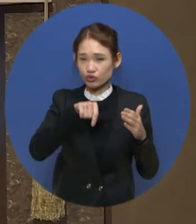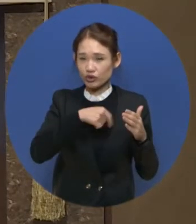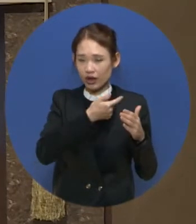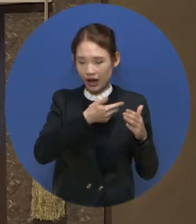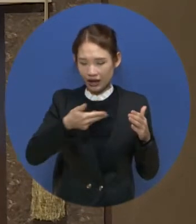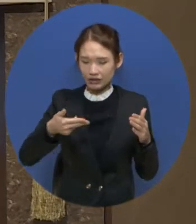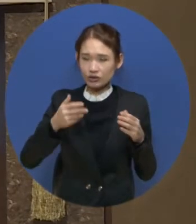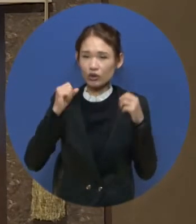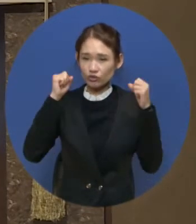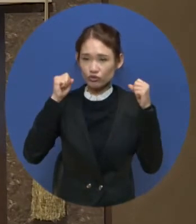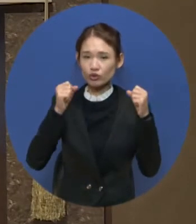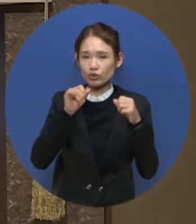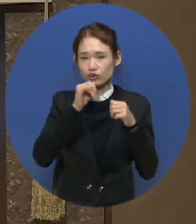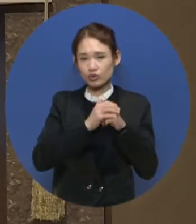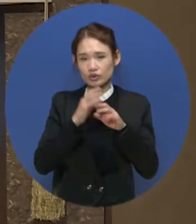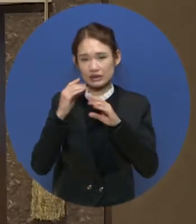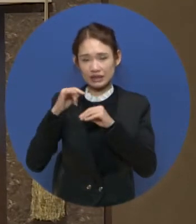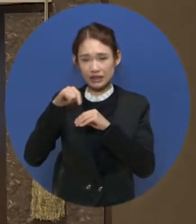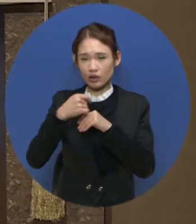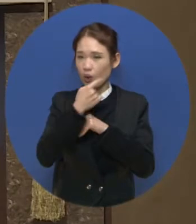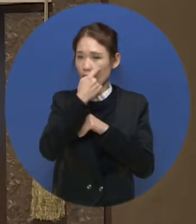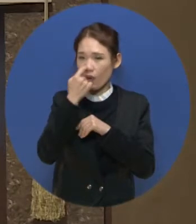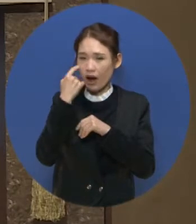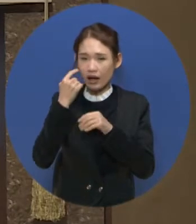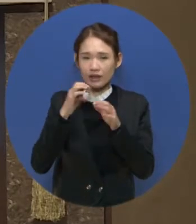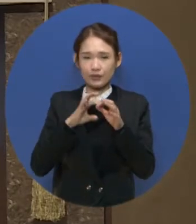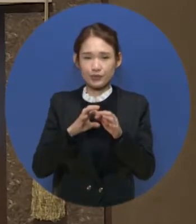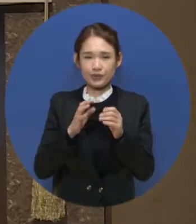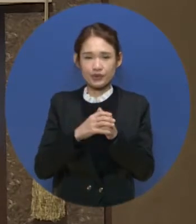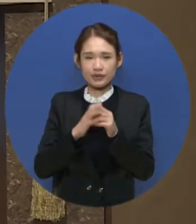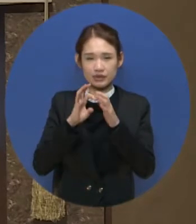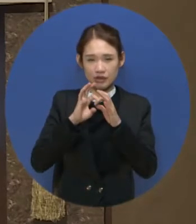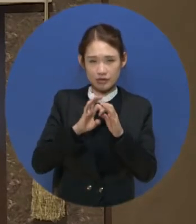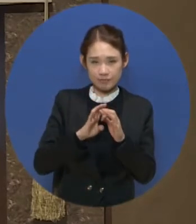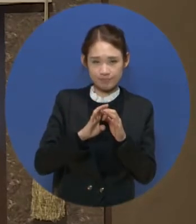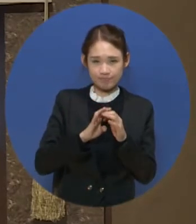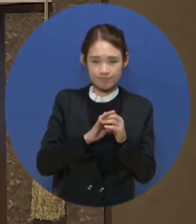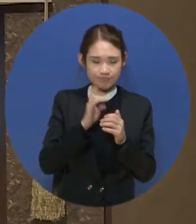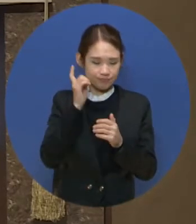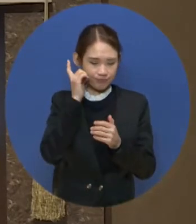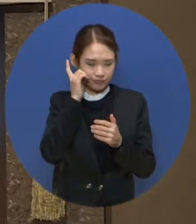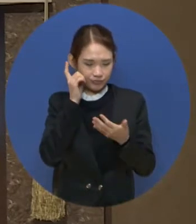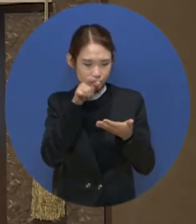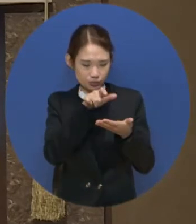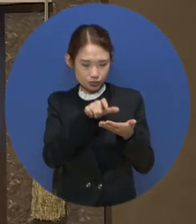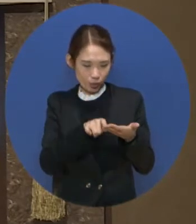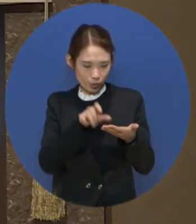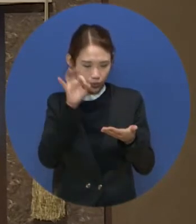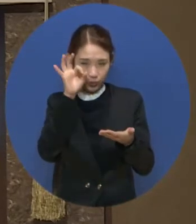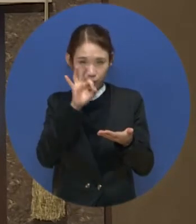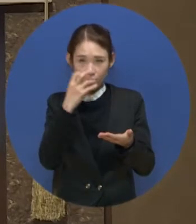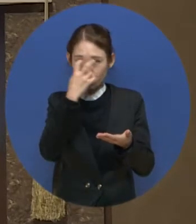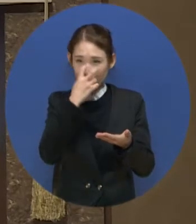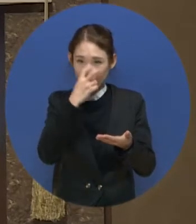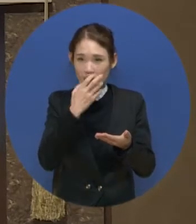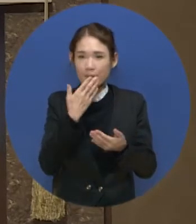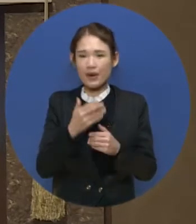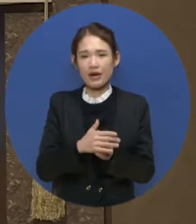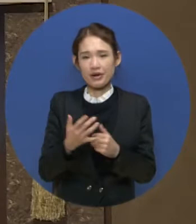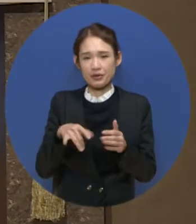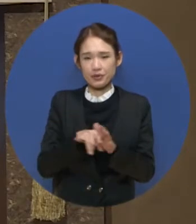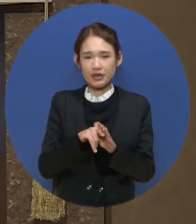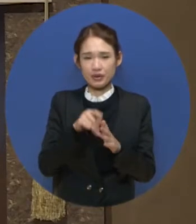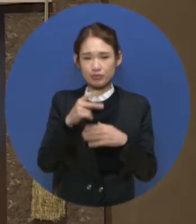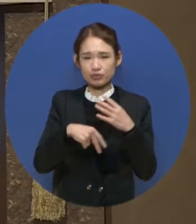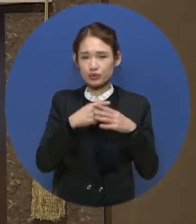하지만 지상에 나와서 그런 걸 체크를 해가지고 계속 모바일로도 이렇게 관리할 수 있는 그런 시스템을 갖추고